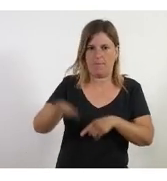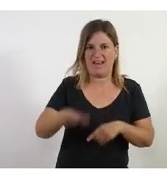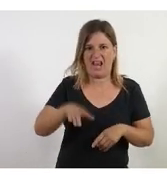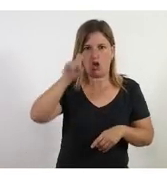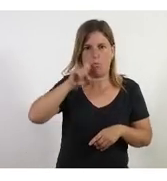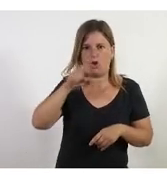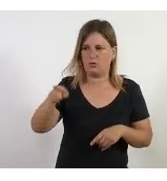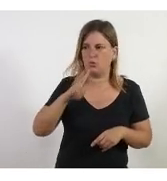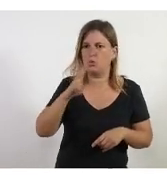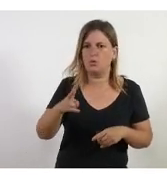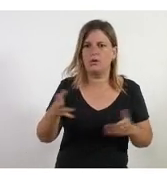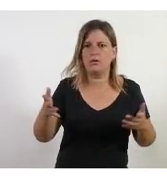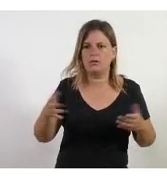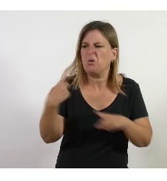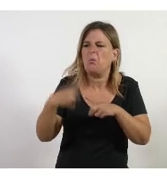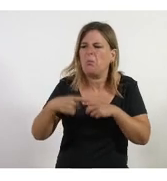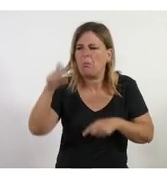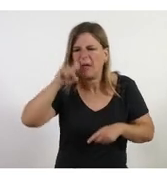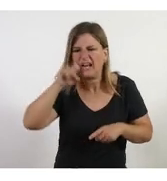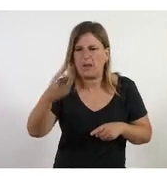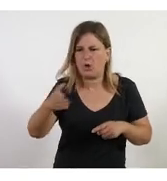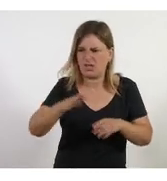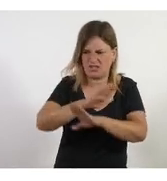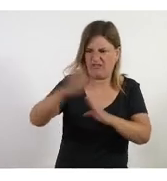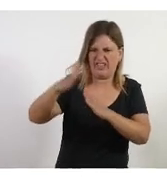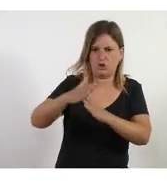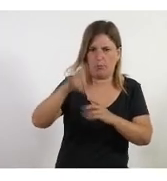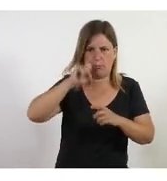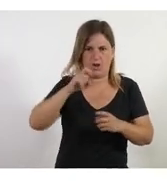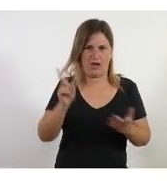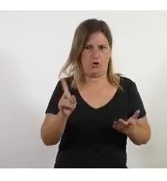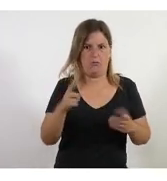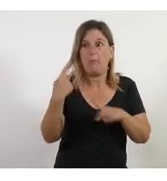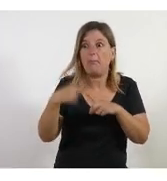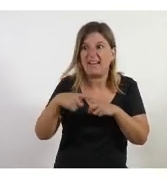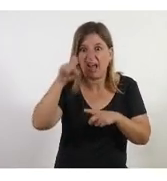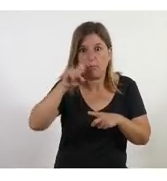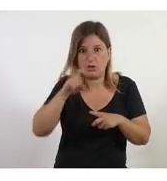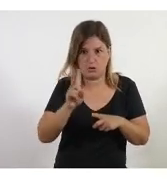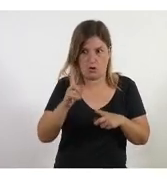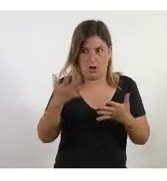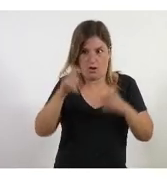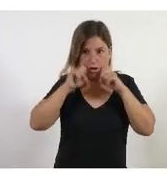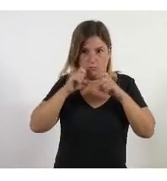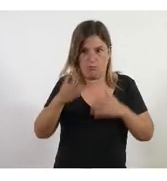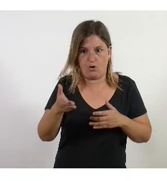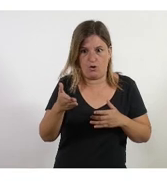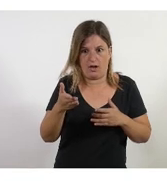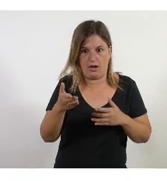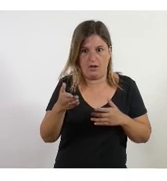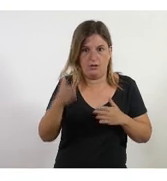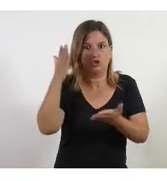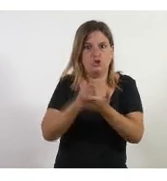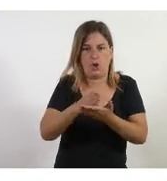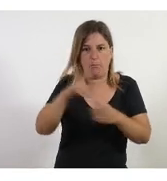i li dius, per què plores? Deixa de plorar. No, no li diguis per què plores, perquè ja està plorant, no? Ni deixa de plorar,